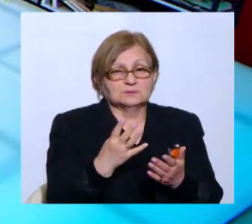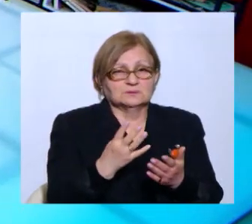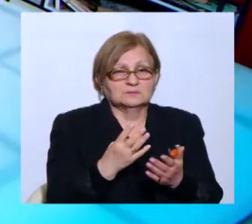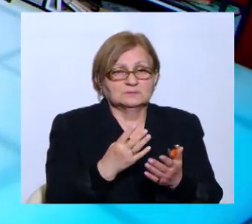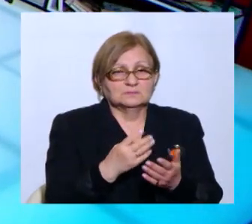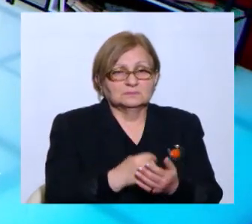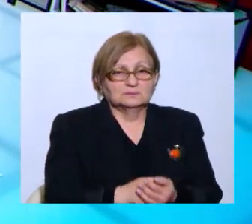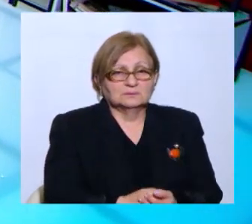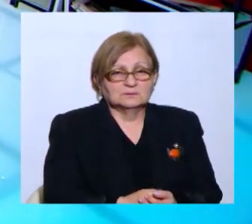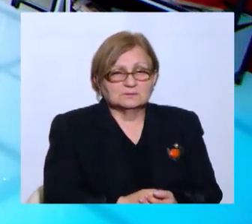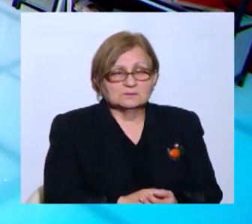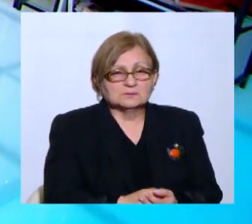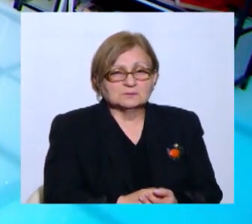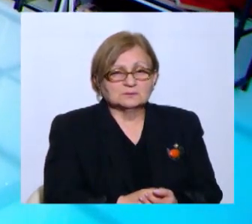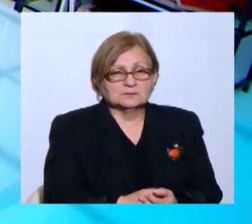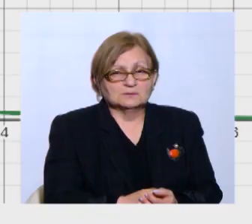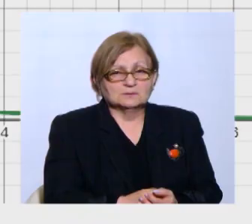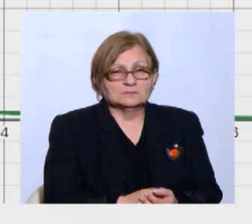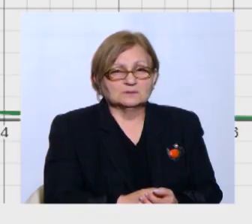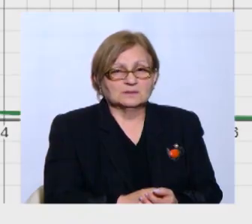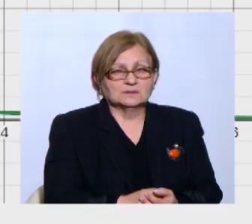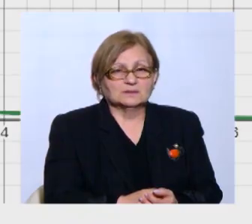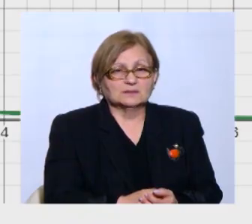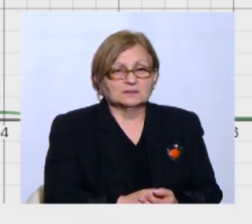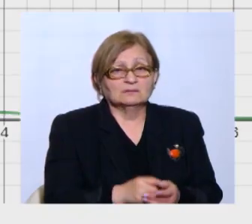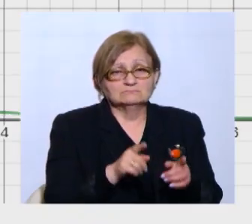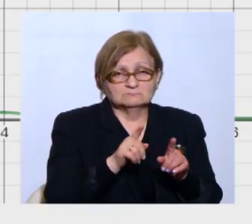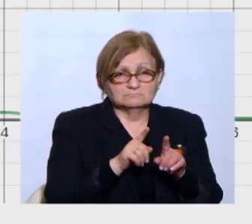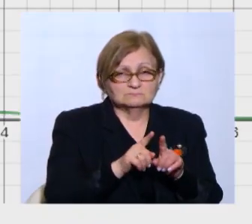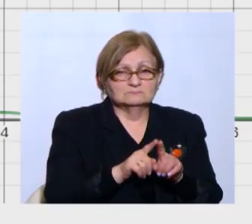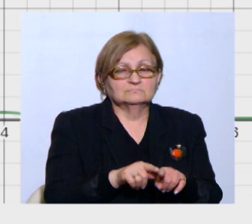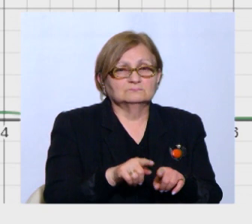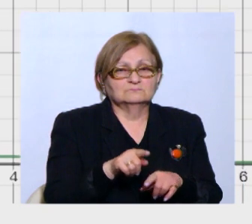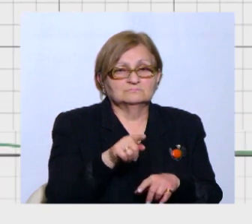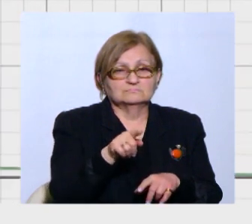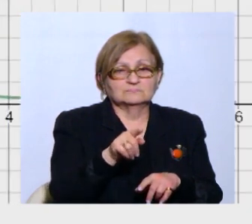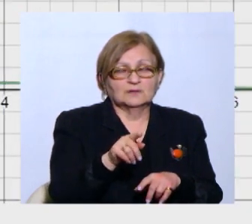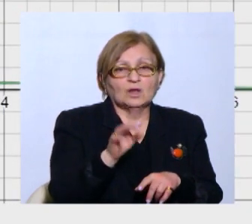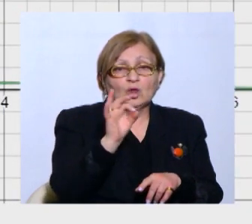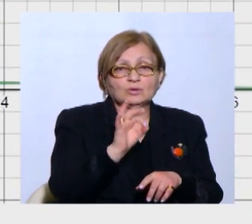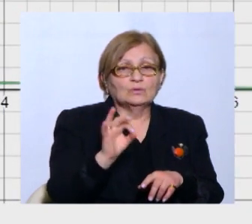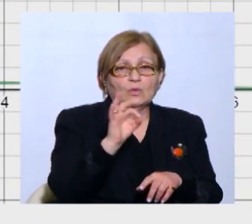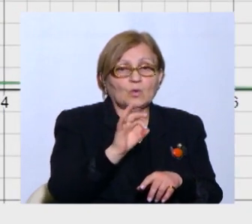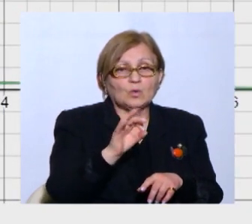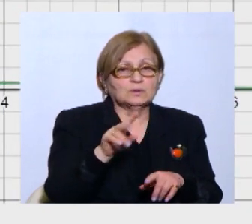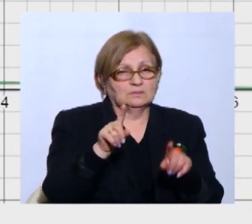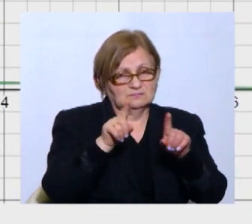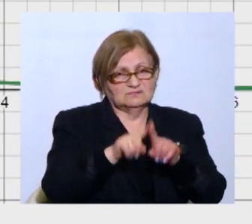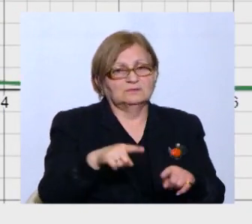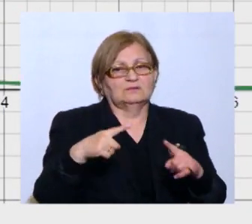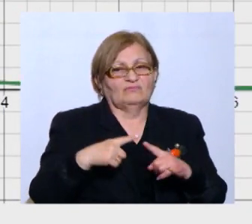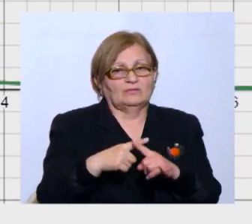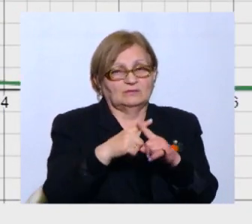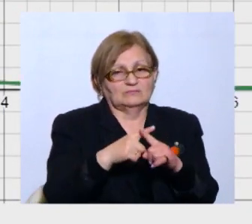იგივე მივანიშნოთ კიდევაც თითქმის ეს. და ისევ ამ იკვეთება წერტილში 0-1, რადგან 0